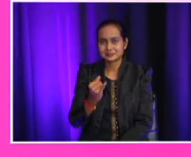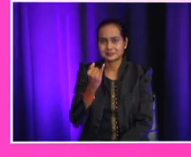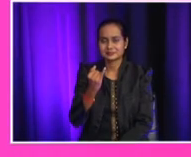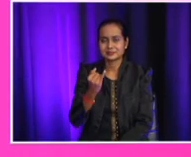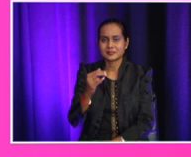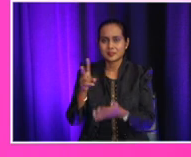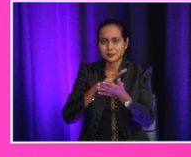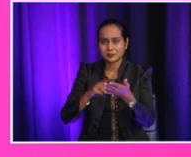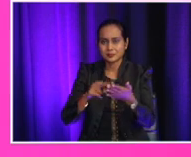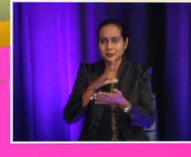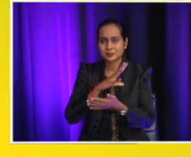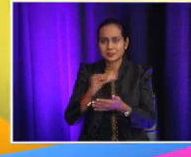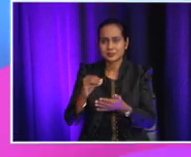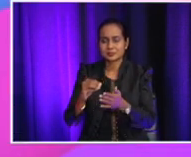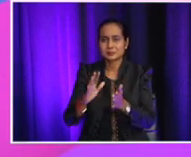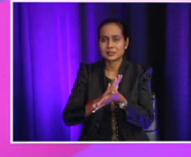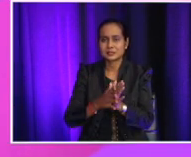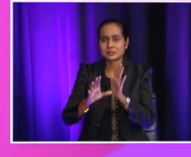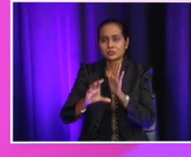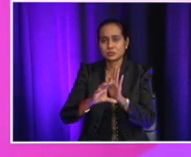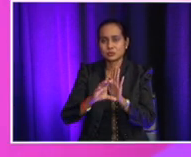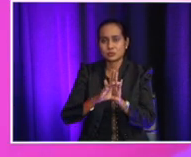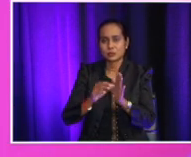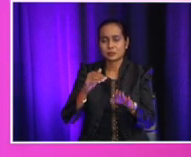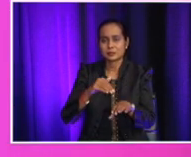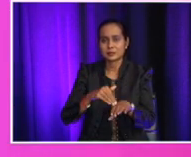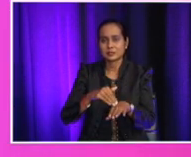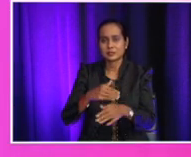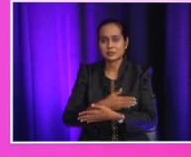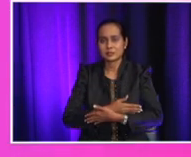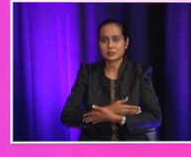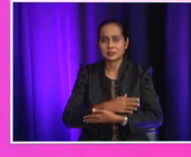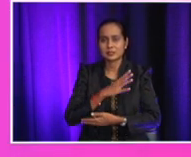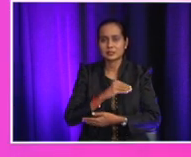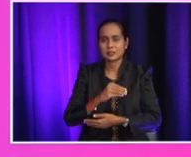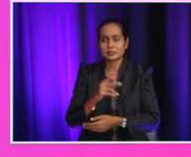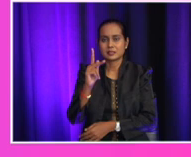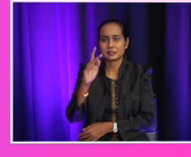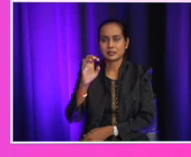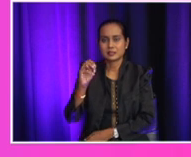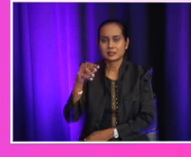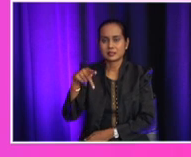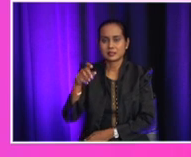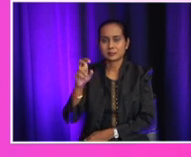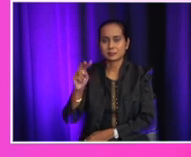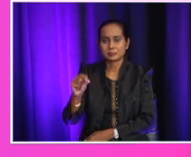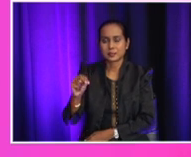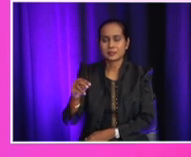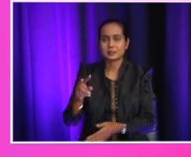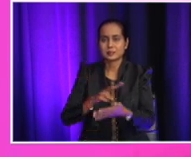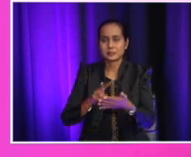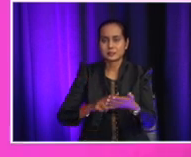menjadi Sudi teladan kepada anak-anak malah kemping membaca juga kepada golongan kelainan upaya Gelandangan